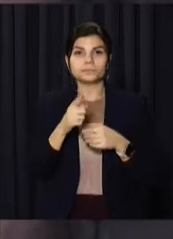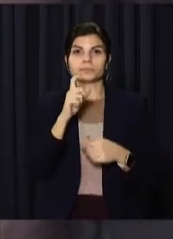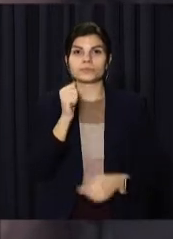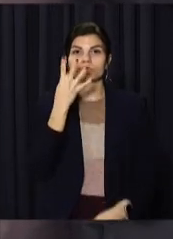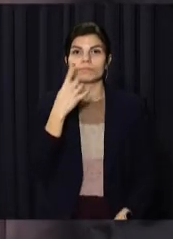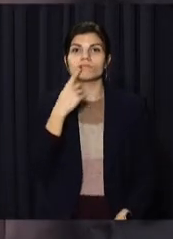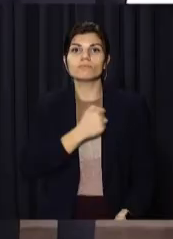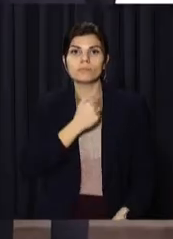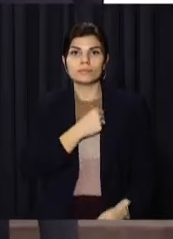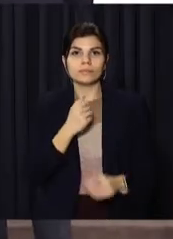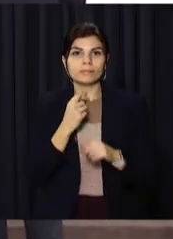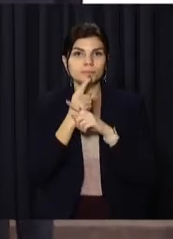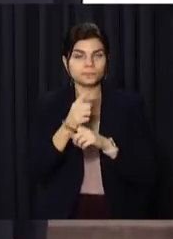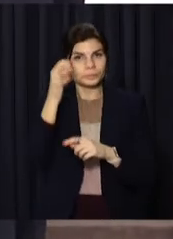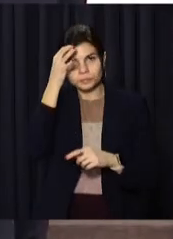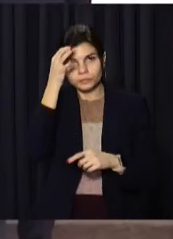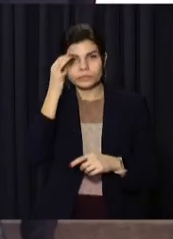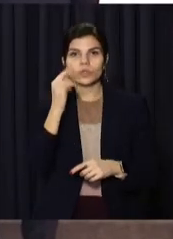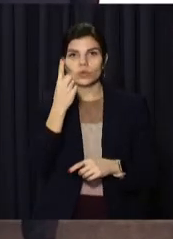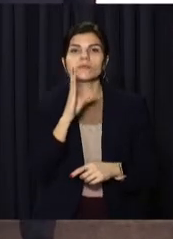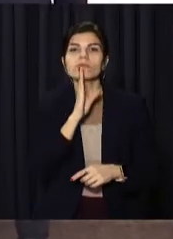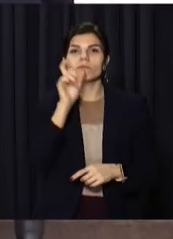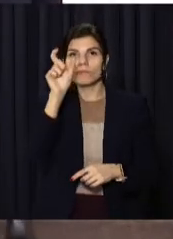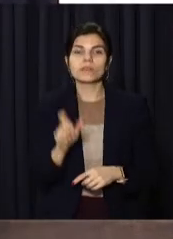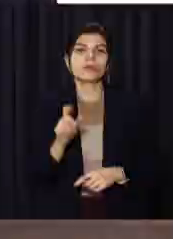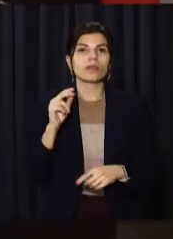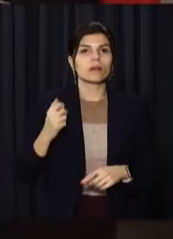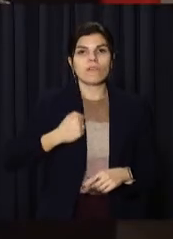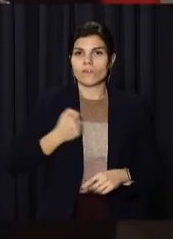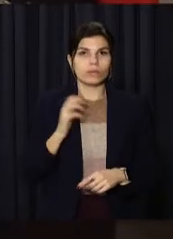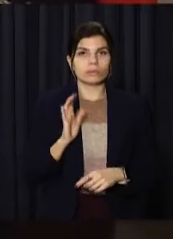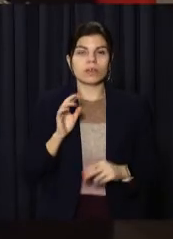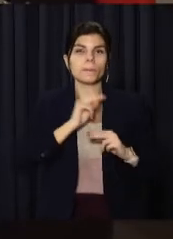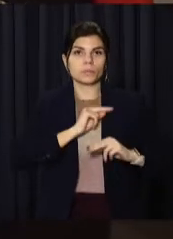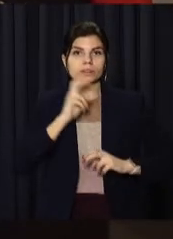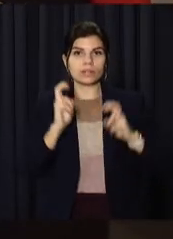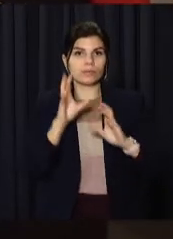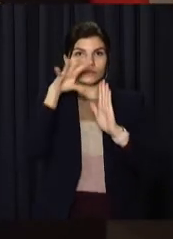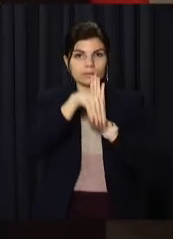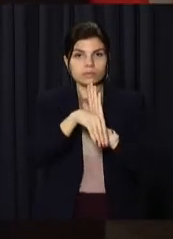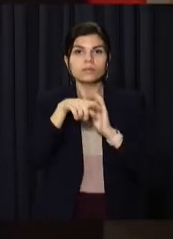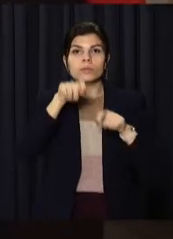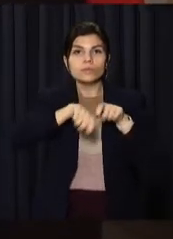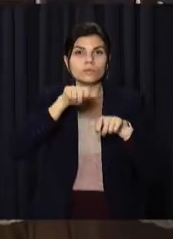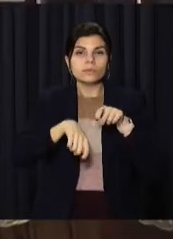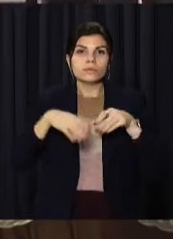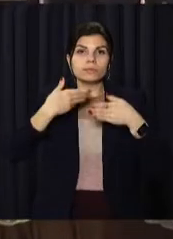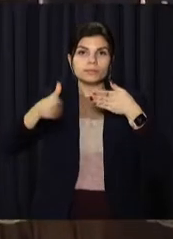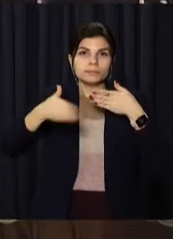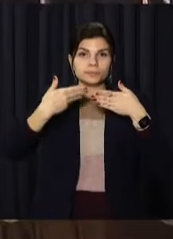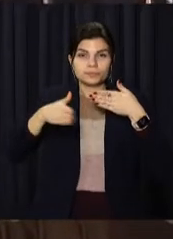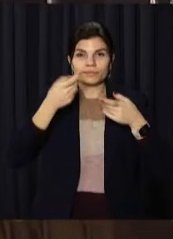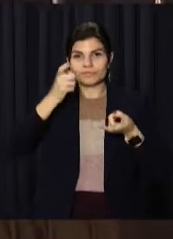4 військовослужбовцями та 1 цивільною жінкою, яка працювала на режимному об'єкті контролеркою відомчої